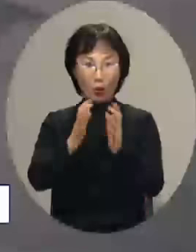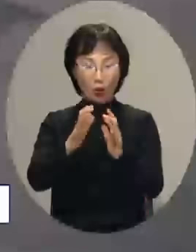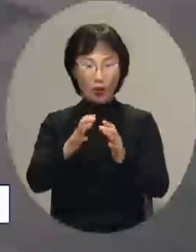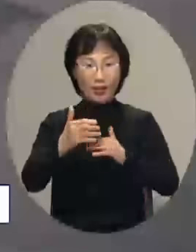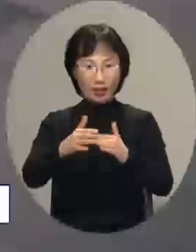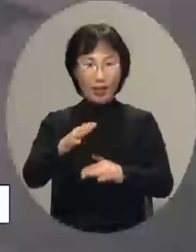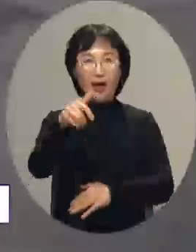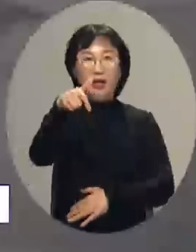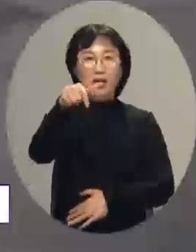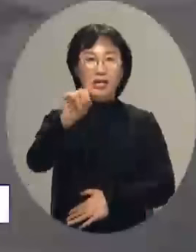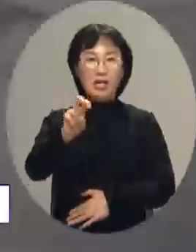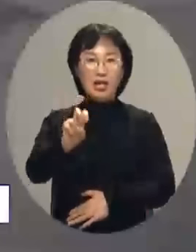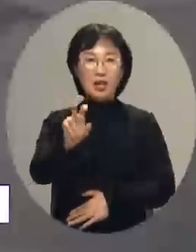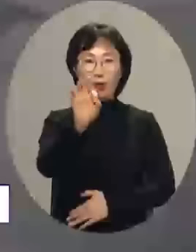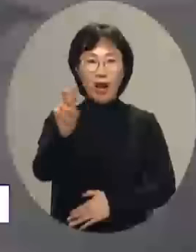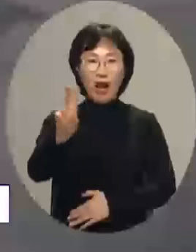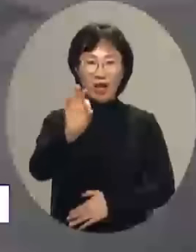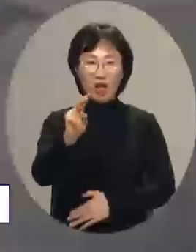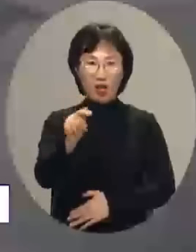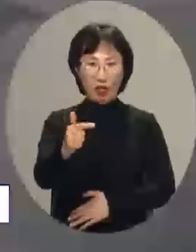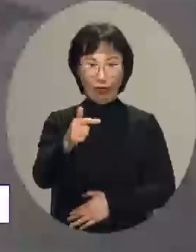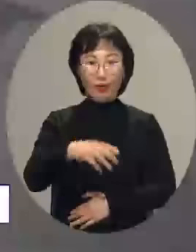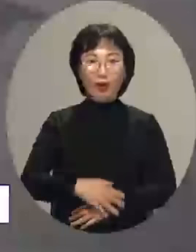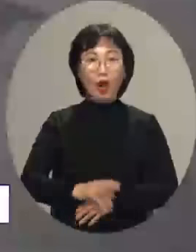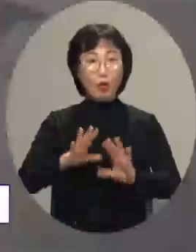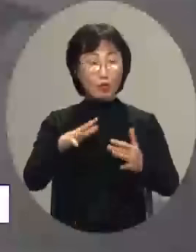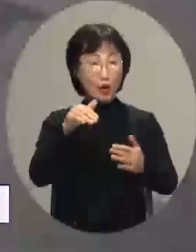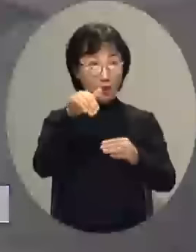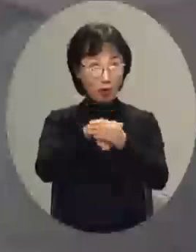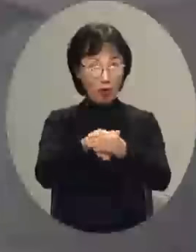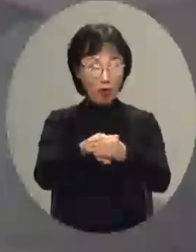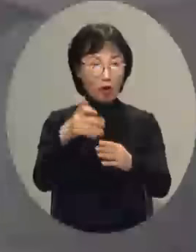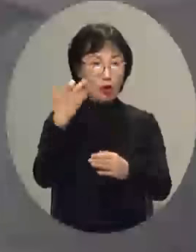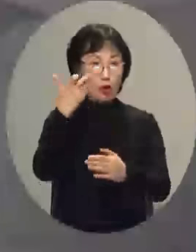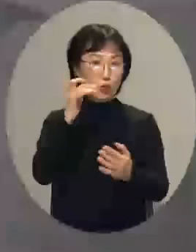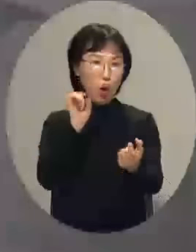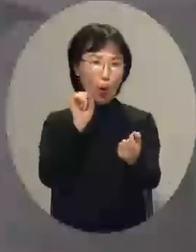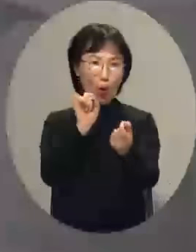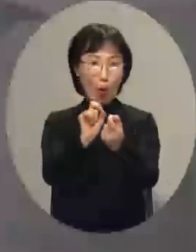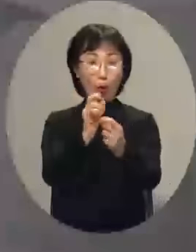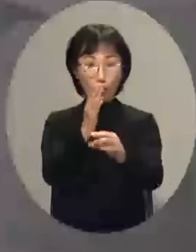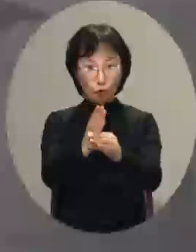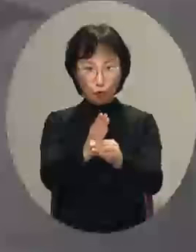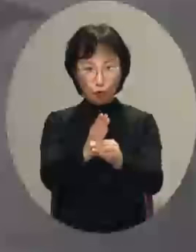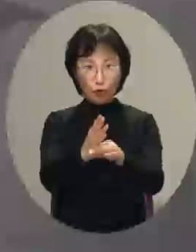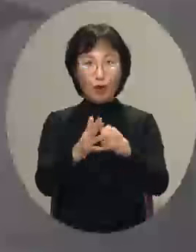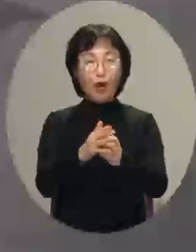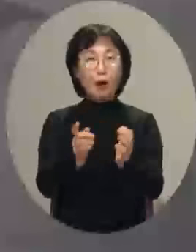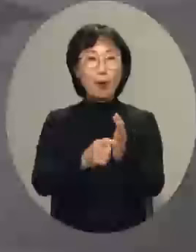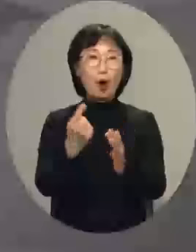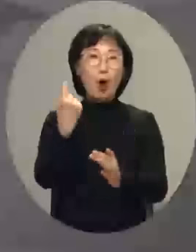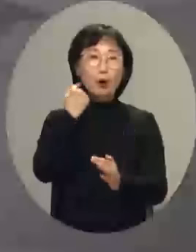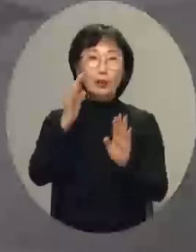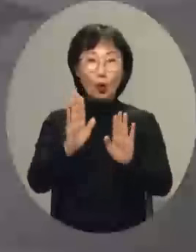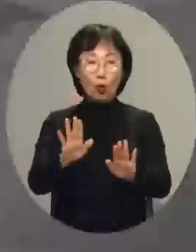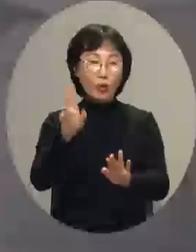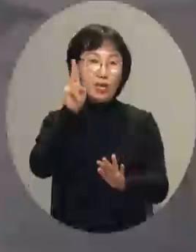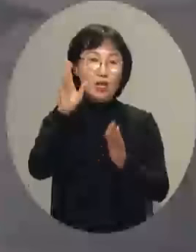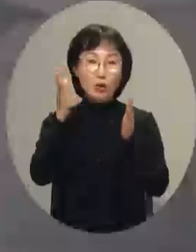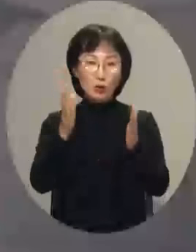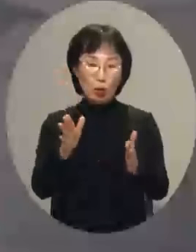맡은 김아연입니다. 국회의원 선거 이제 불과 19일 앞으로 다가왔습니다. 바로 어제와 오늘 이틀